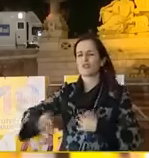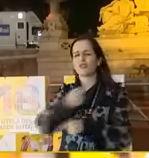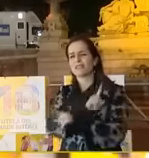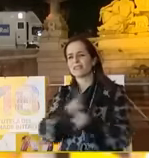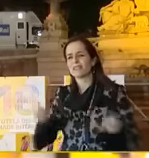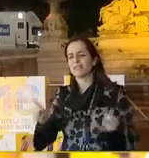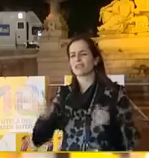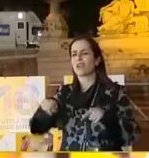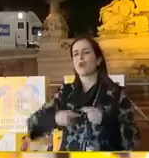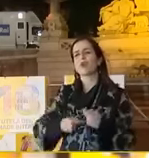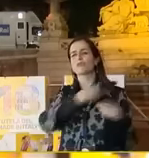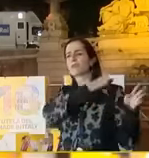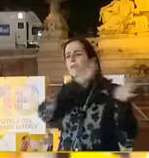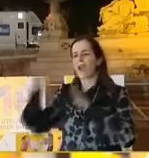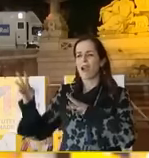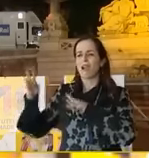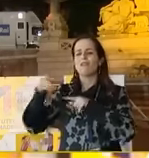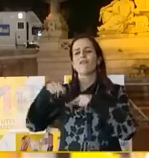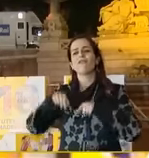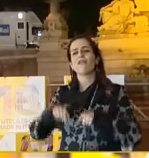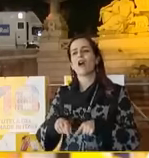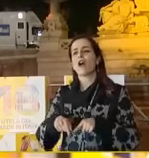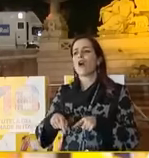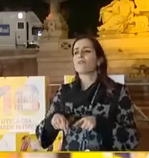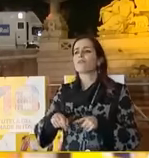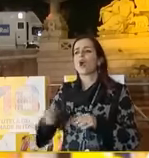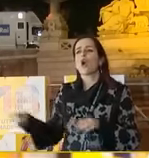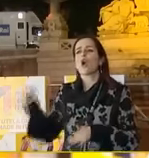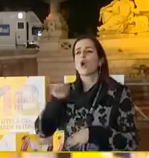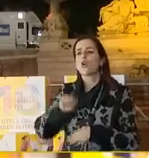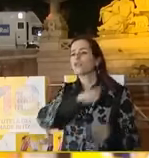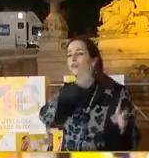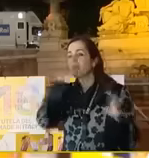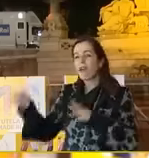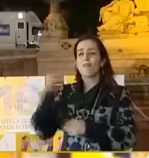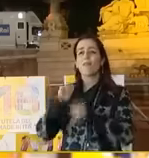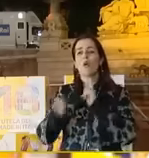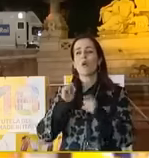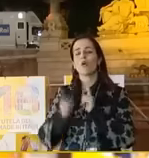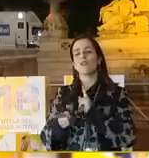politici, contro la gomorra della politica,